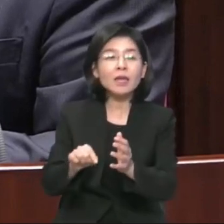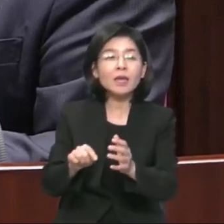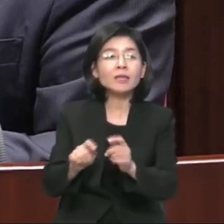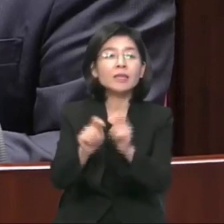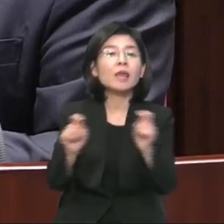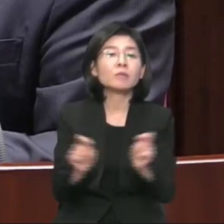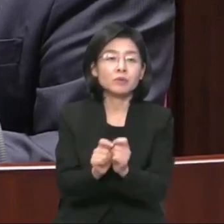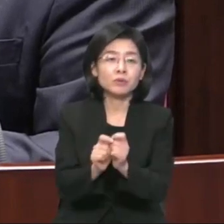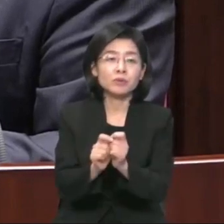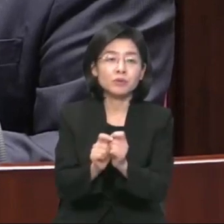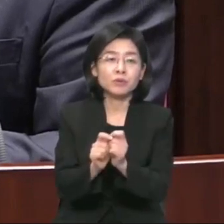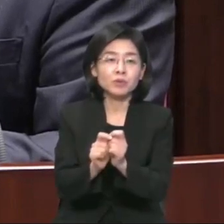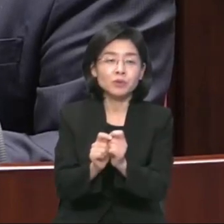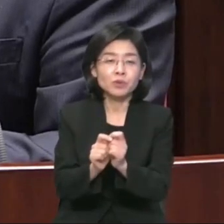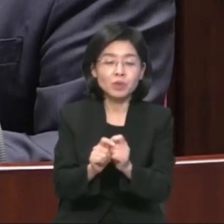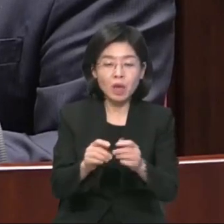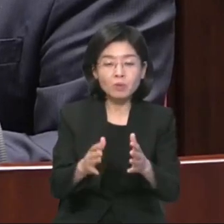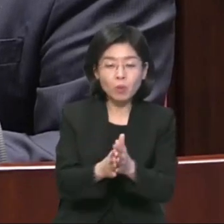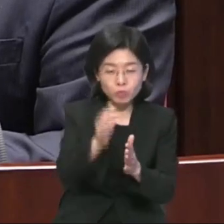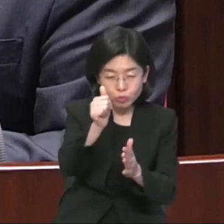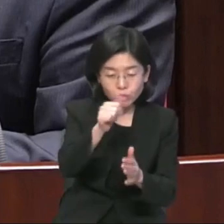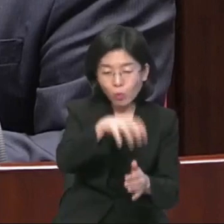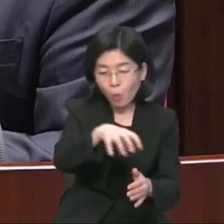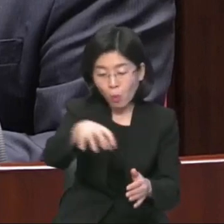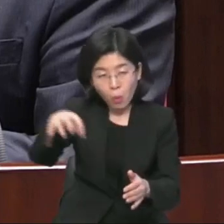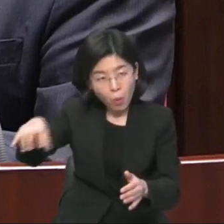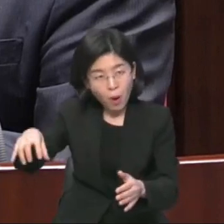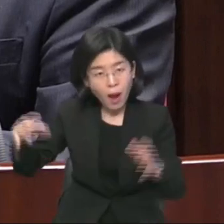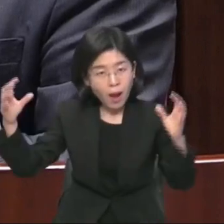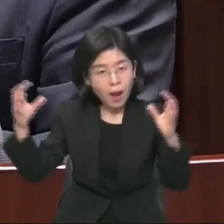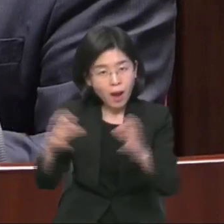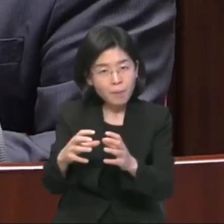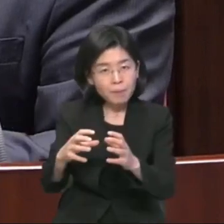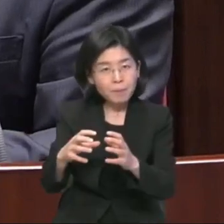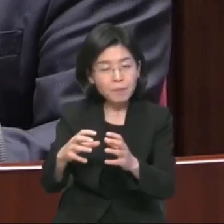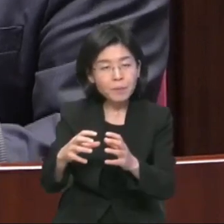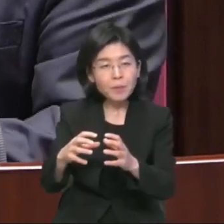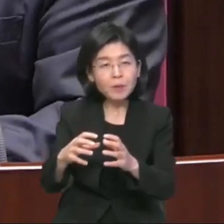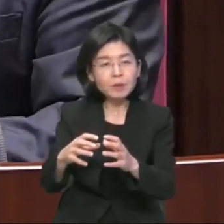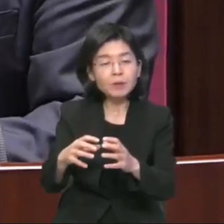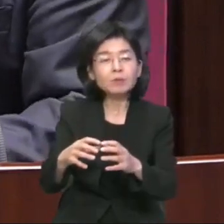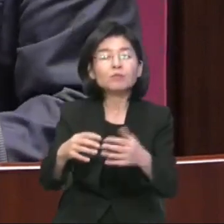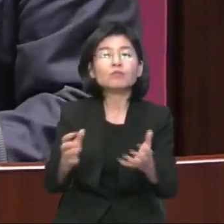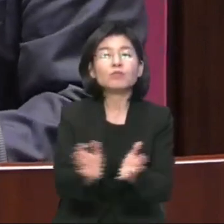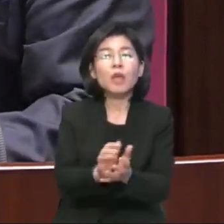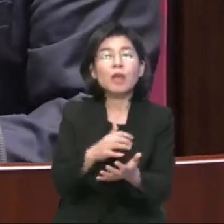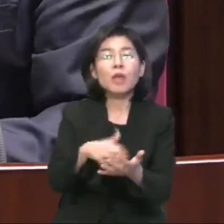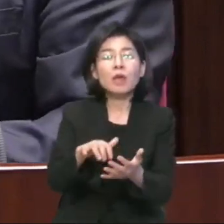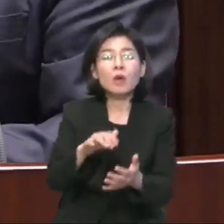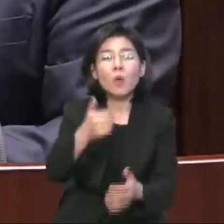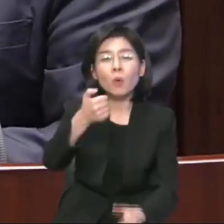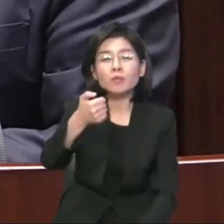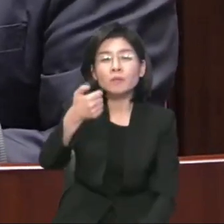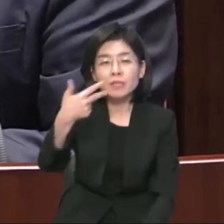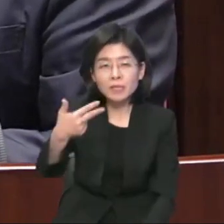지원 TF라든가 합동참모본부, 각군본부 또 해야부대까지 포함해서 57개 부대가 한